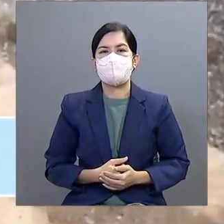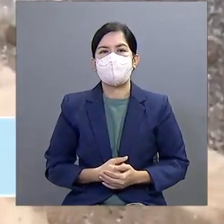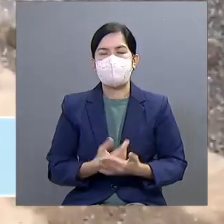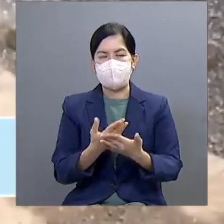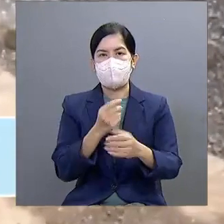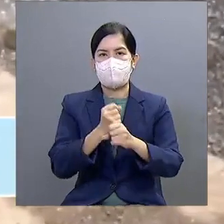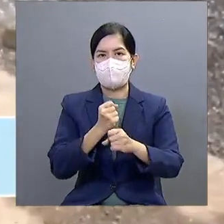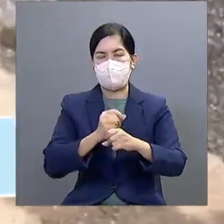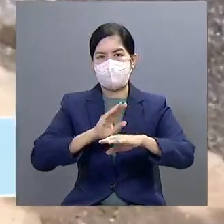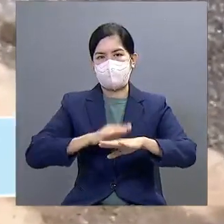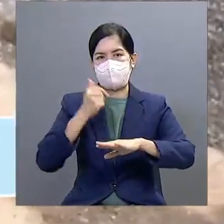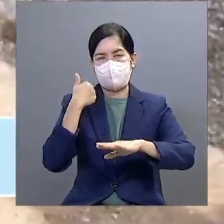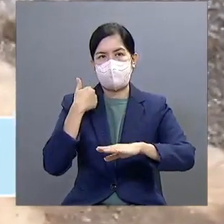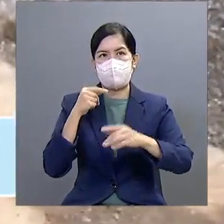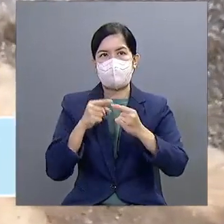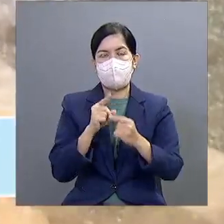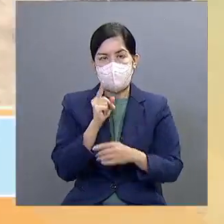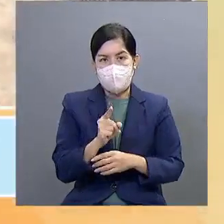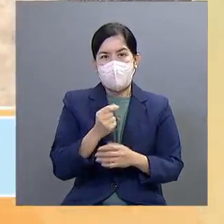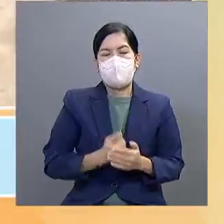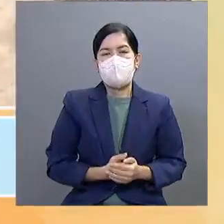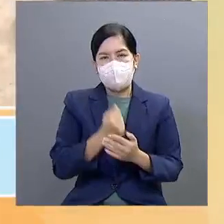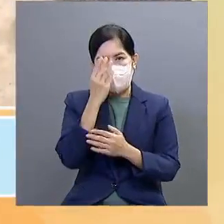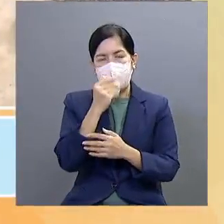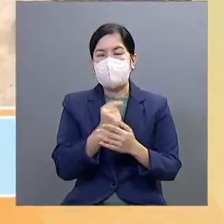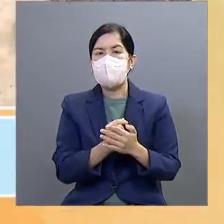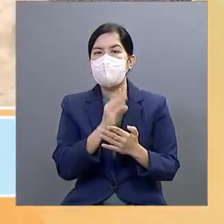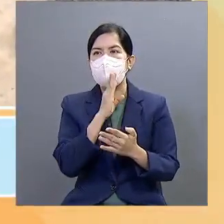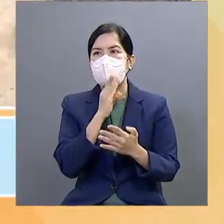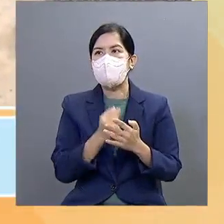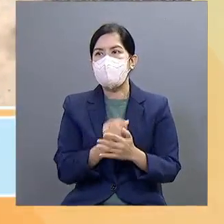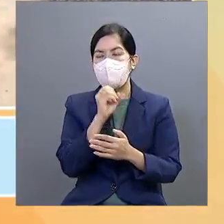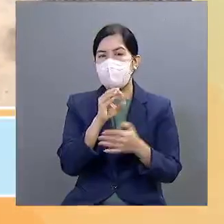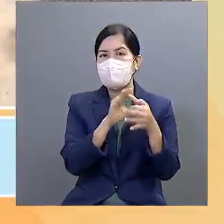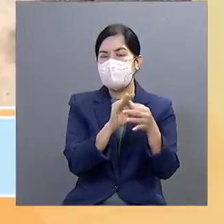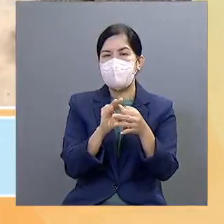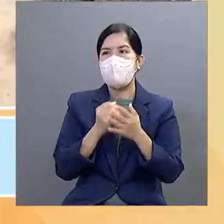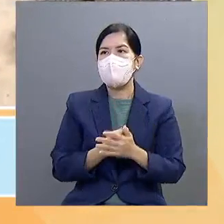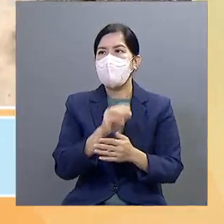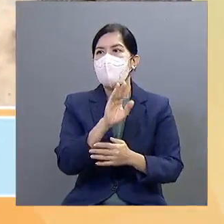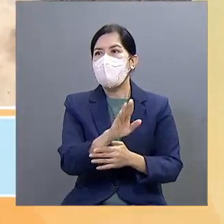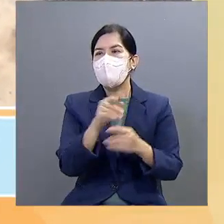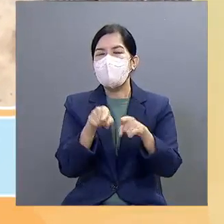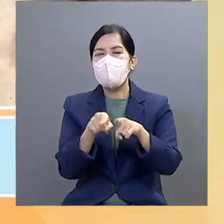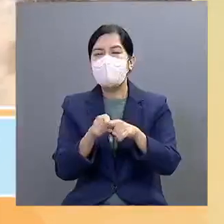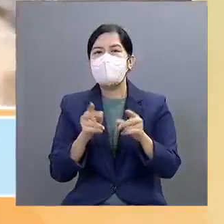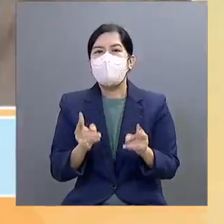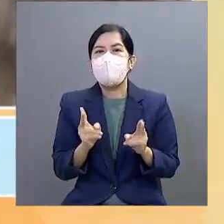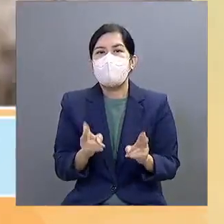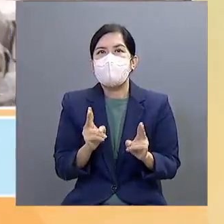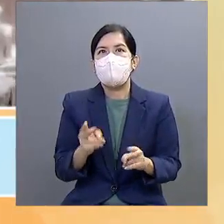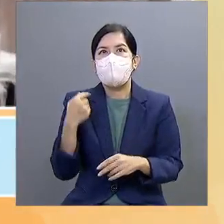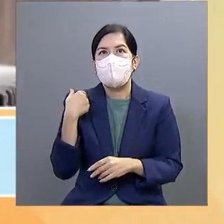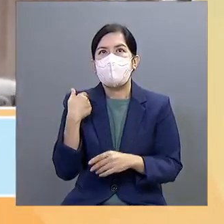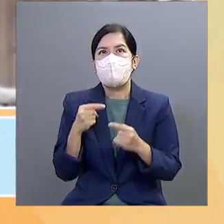านแบบที่ต้องใช้งานนะคะคือถ้าพูดถึงนึกถึงการ์ตูนดาบพิฆาตอสูรยูยูการ์ตูนก็จะมีเรื่องเนี่ยหมู่บ้านช่างตีด